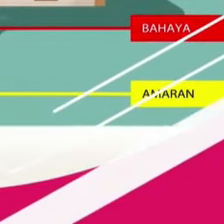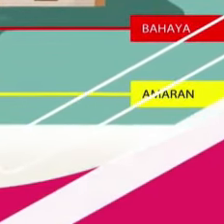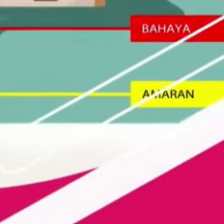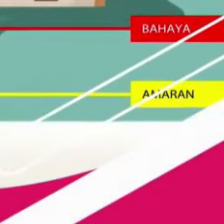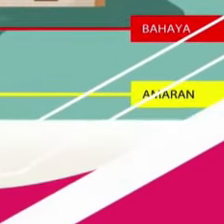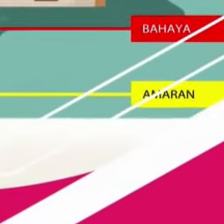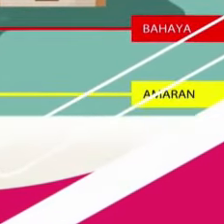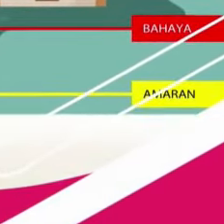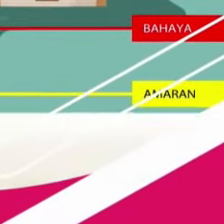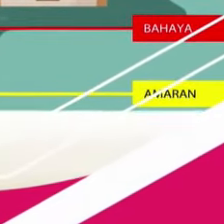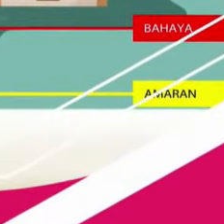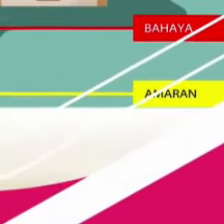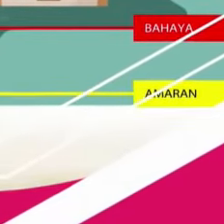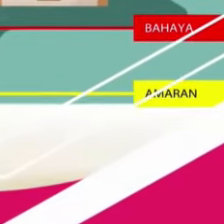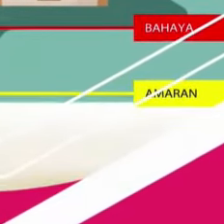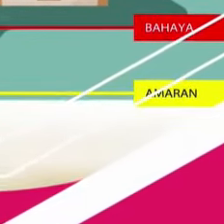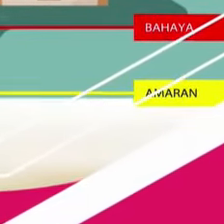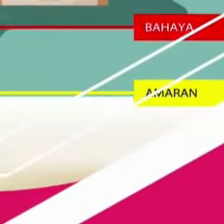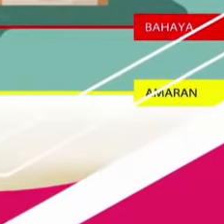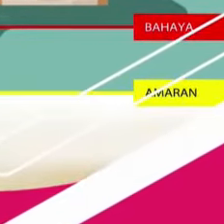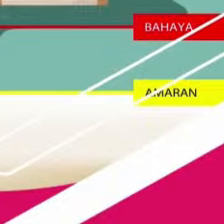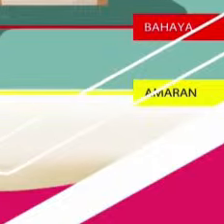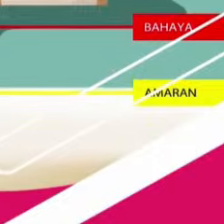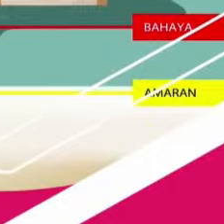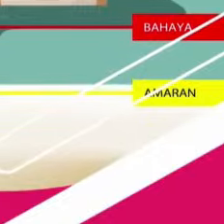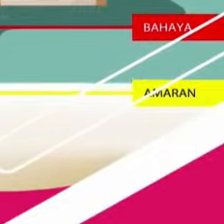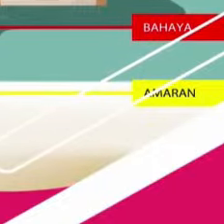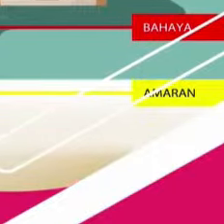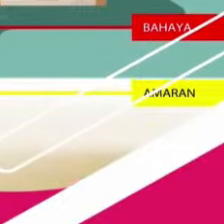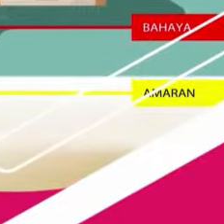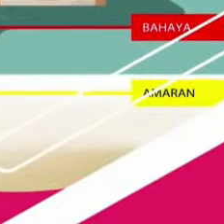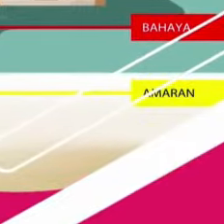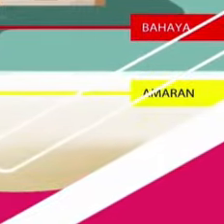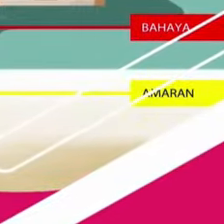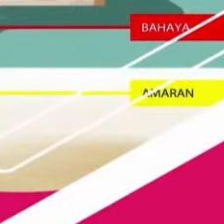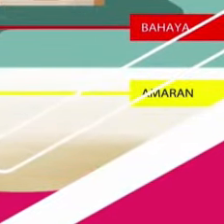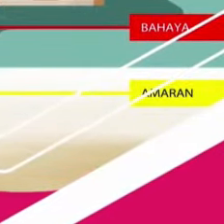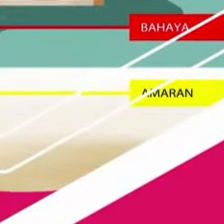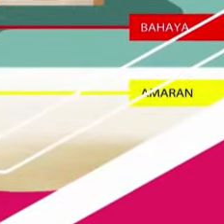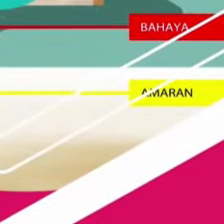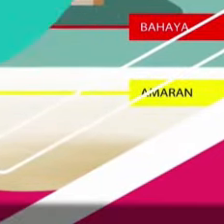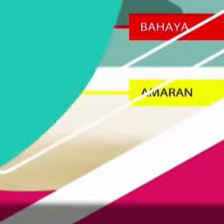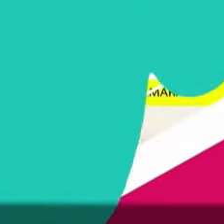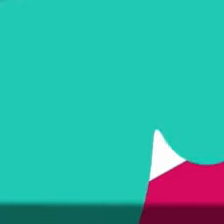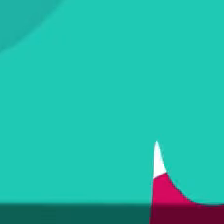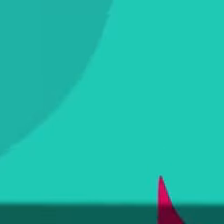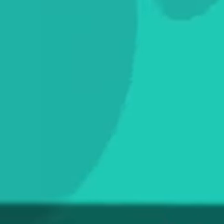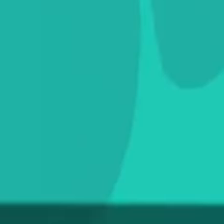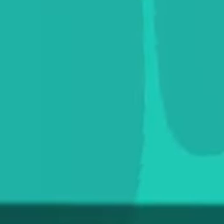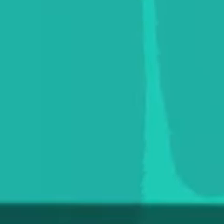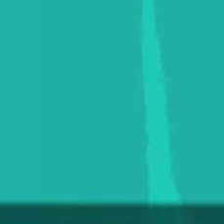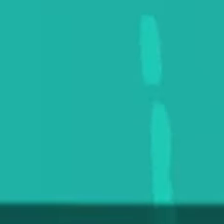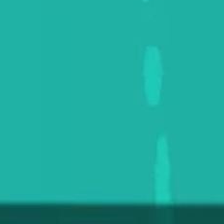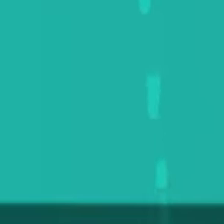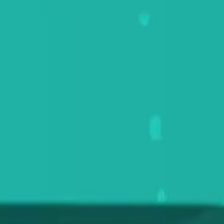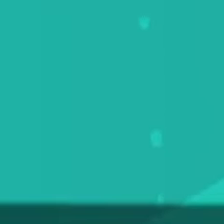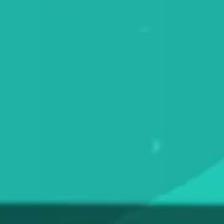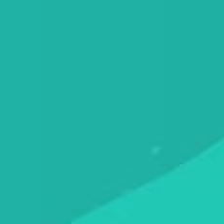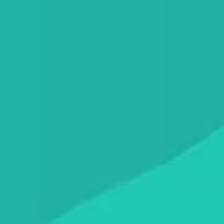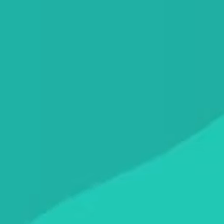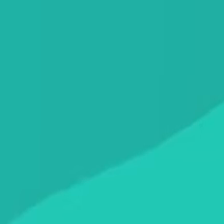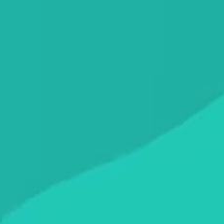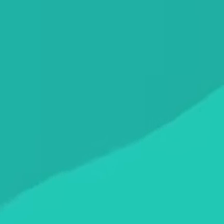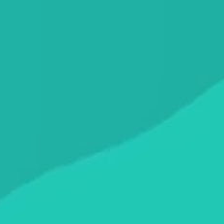air sungai melepasi aras amaran dan penduduk diminta bersiap sedia untuk berpindah. Kedua, bunyi siren